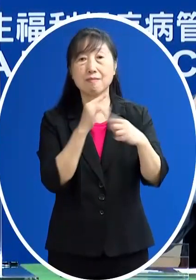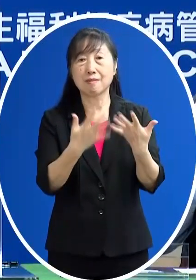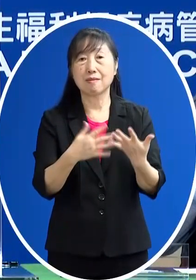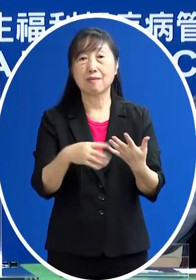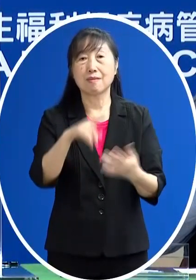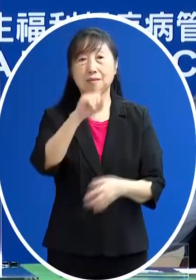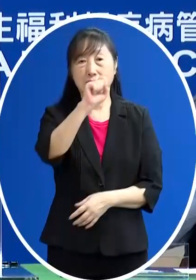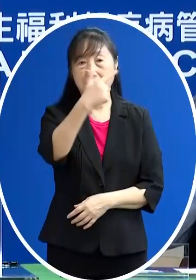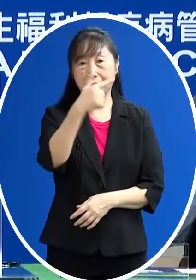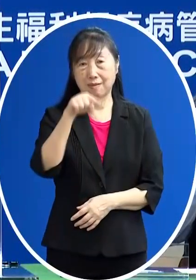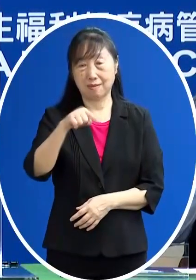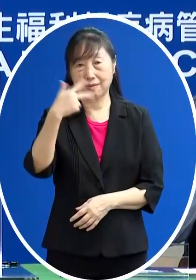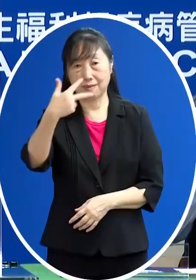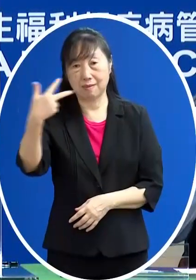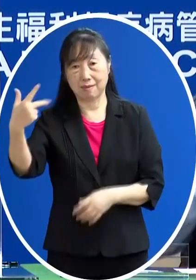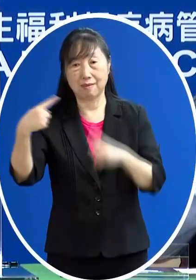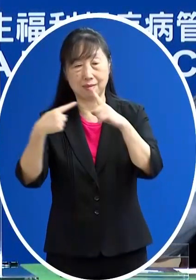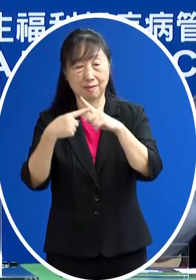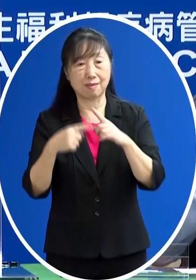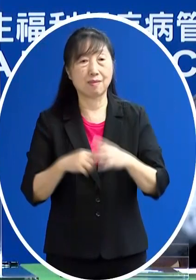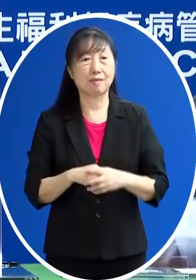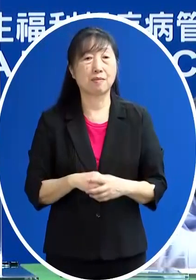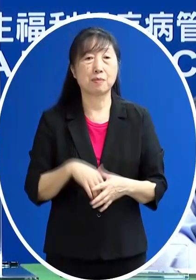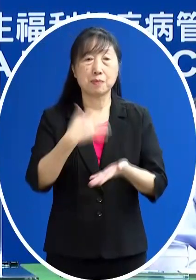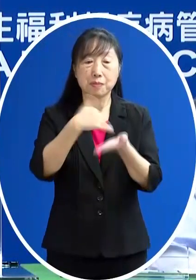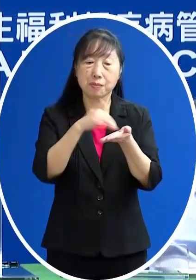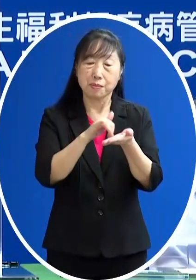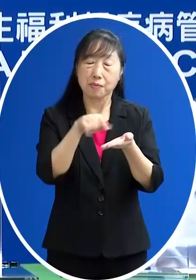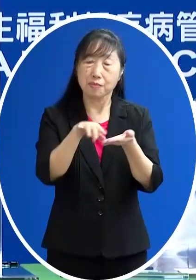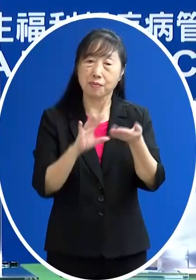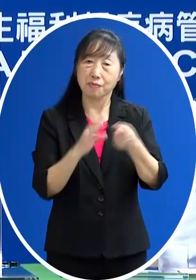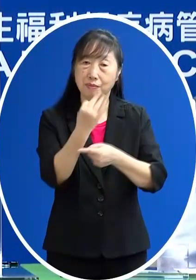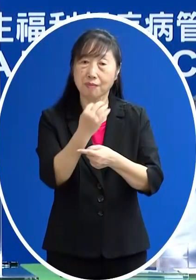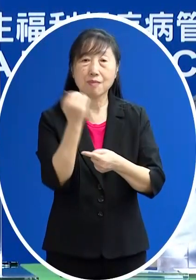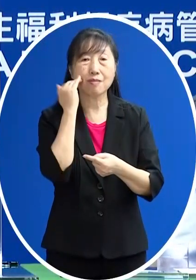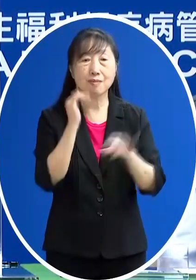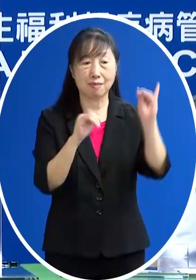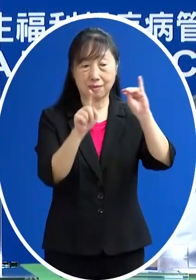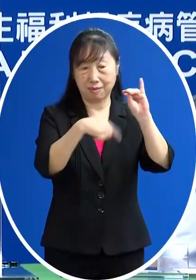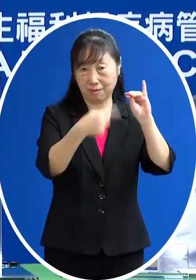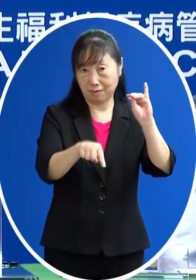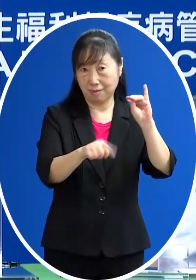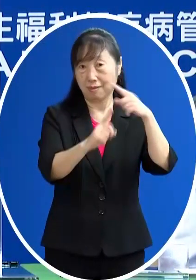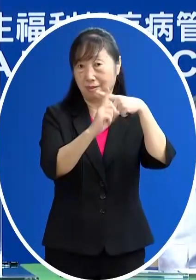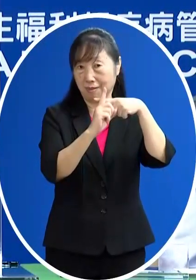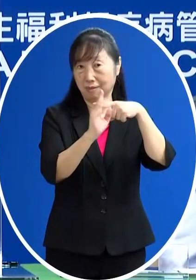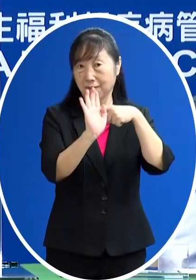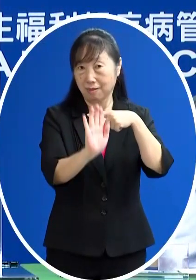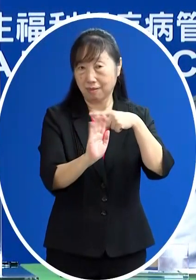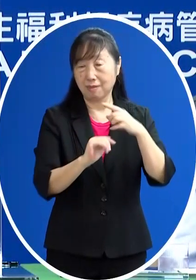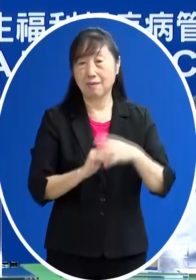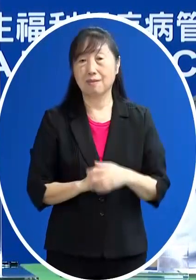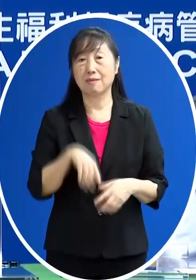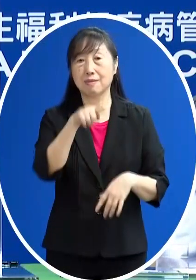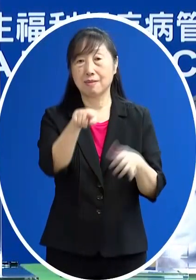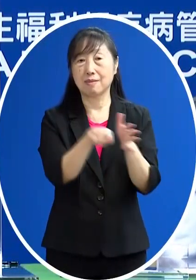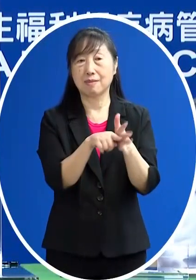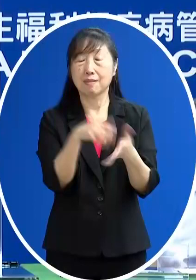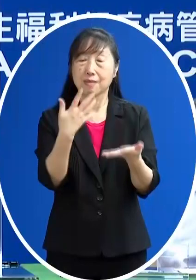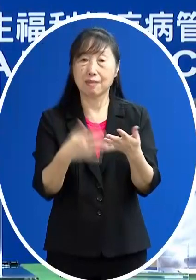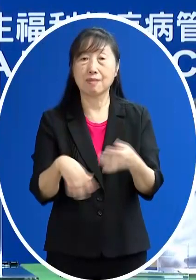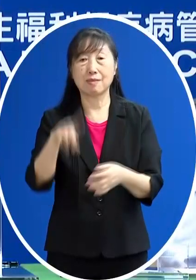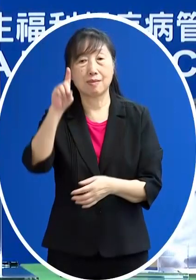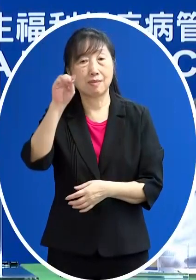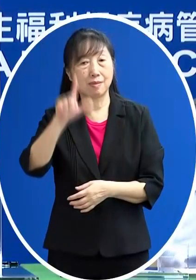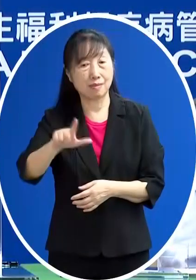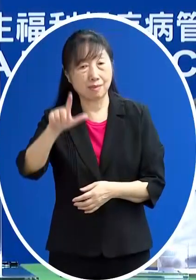了16.77人。那我只能说，如果是有1000人确诊，那我们就要隔离了16000。